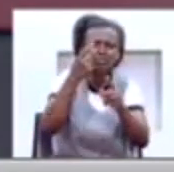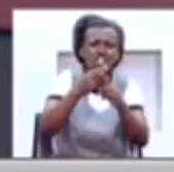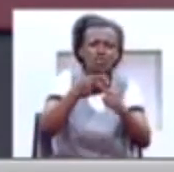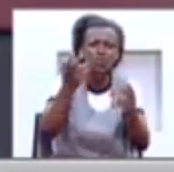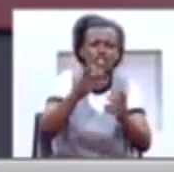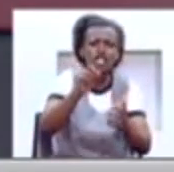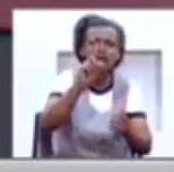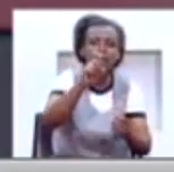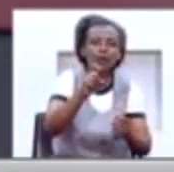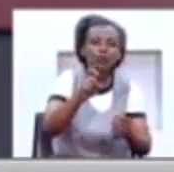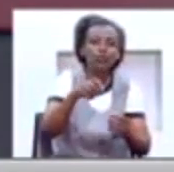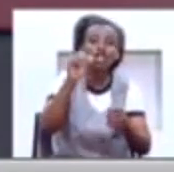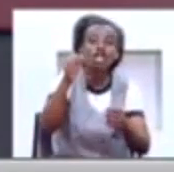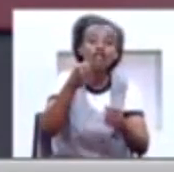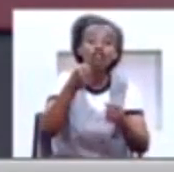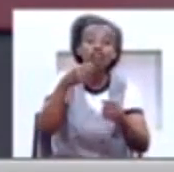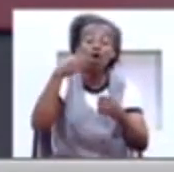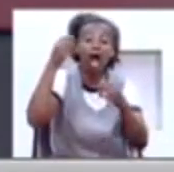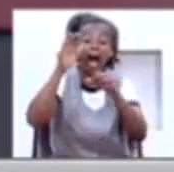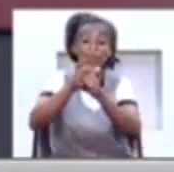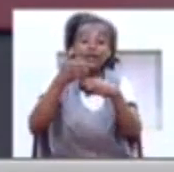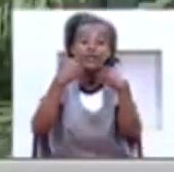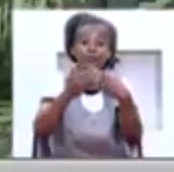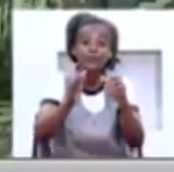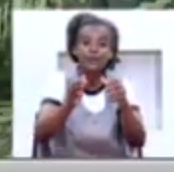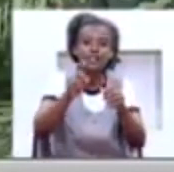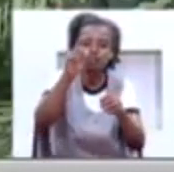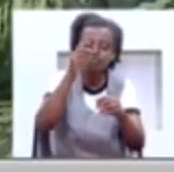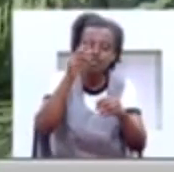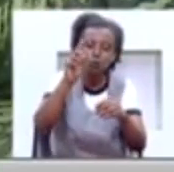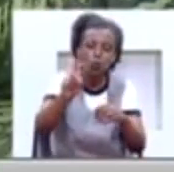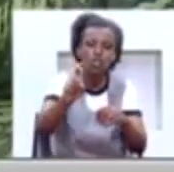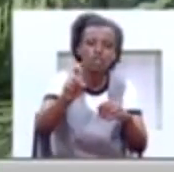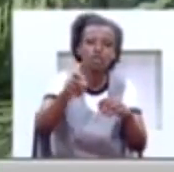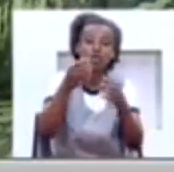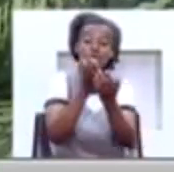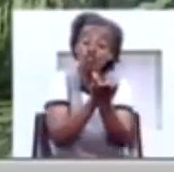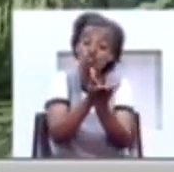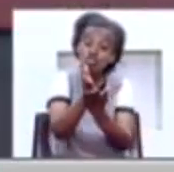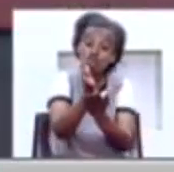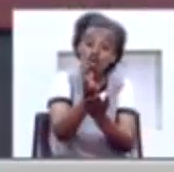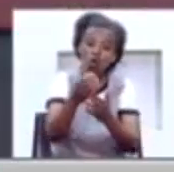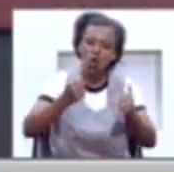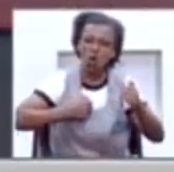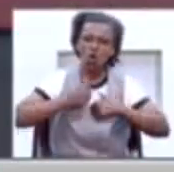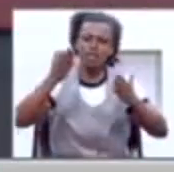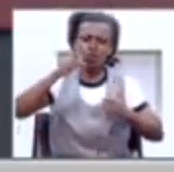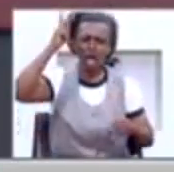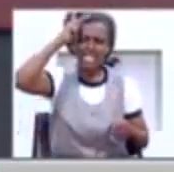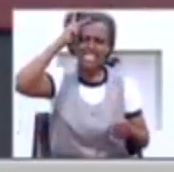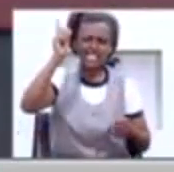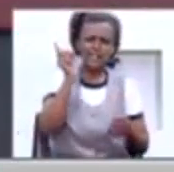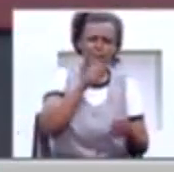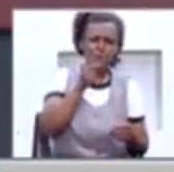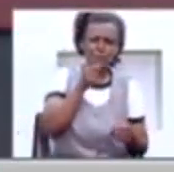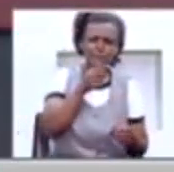cya rubanda nyamwishi ntabwo agomba kwiga ari nabo bagiye gafika 84% murumva mwumva umurongo igihugu cyarimo ntibareba umunyarwanda w'umuhanga umwana